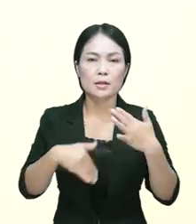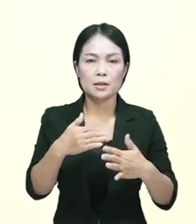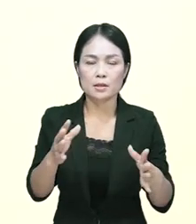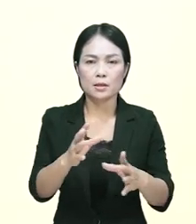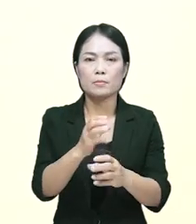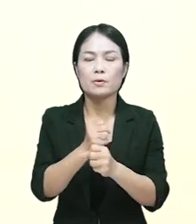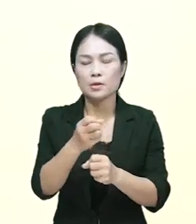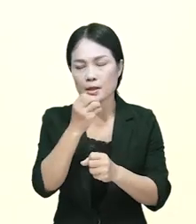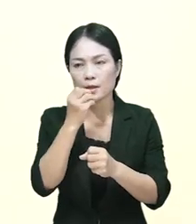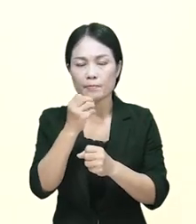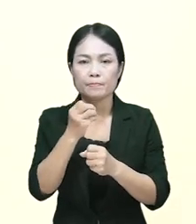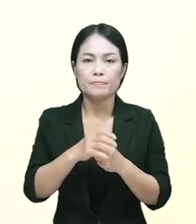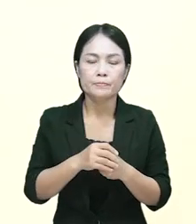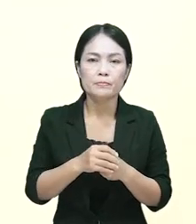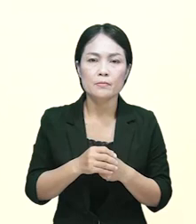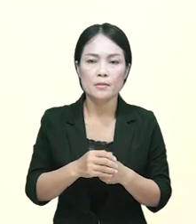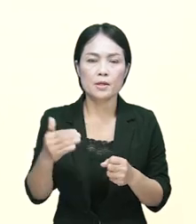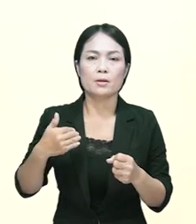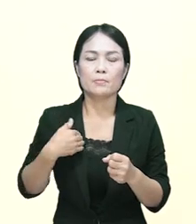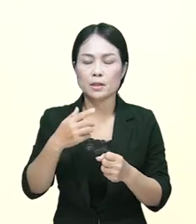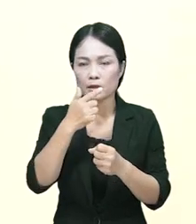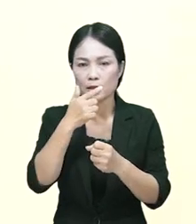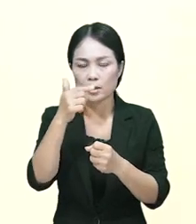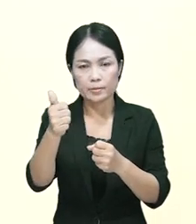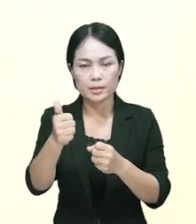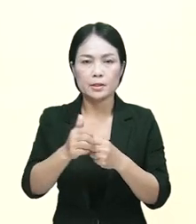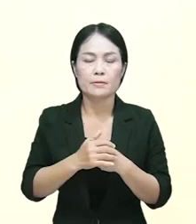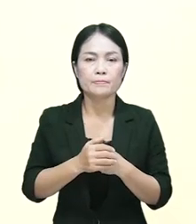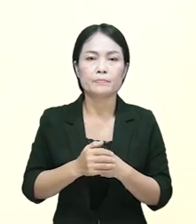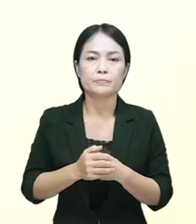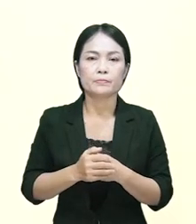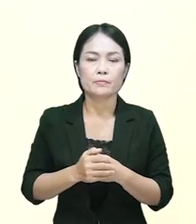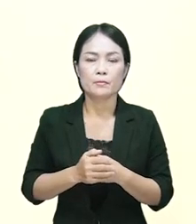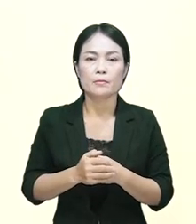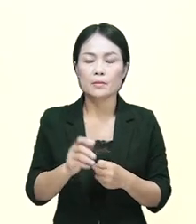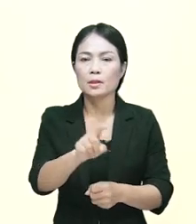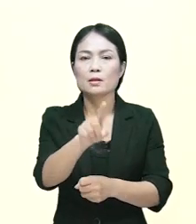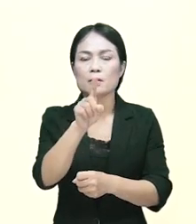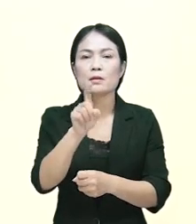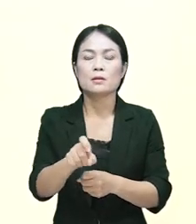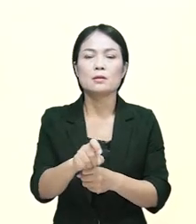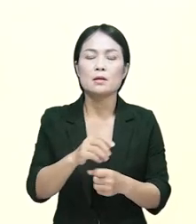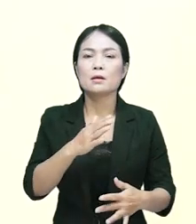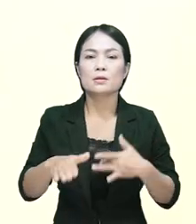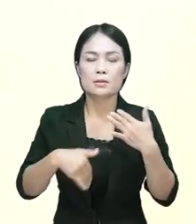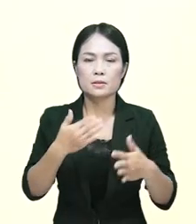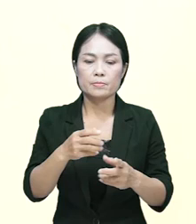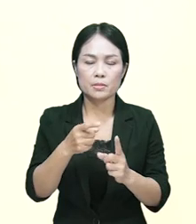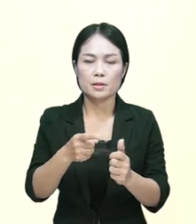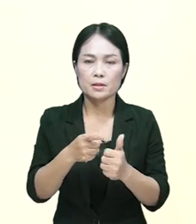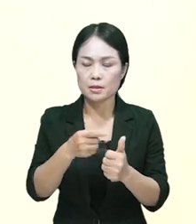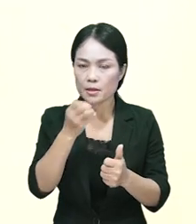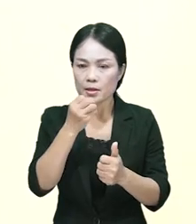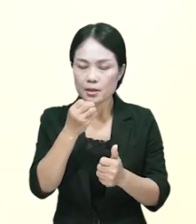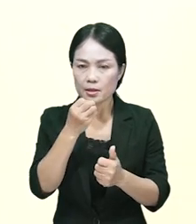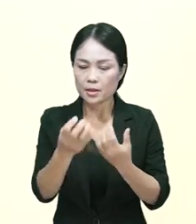បានបរិភោគអាហារមានរសជាតិឆ្ងាញ់ចាអញ្ចឹងតើសប្បាយចិត្តមុនឬក៏ញ៉ាំអាហារមុ